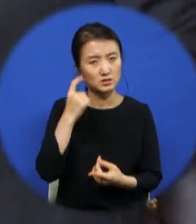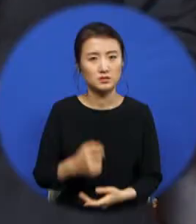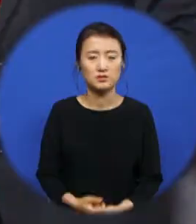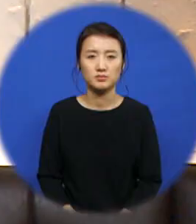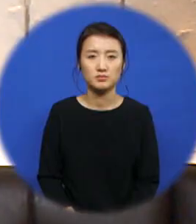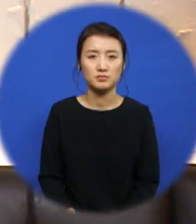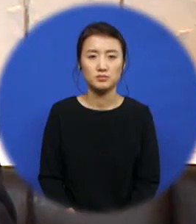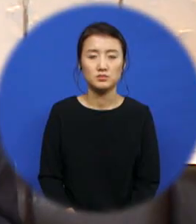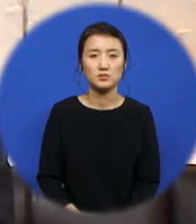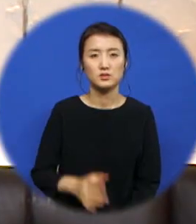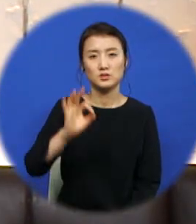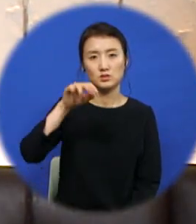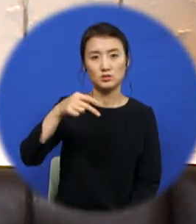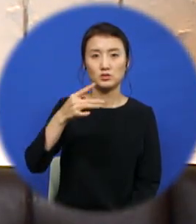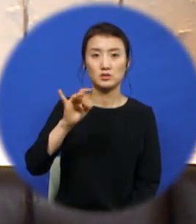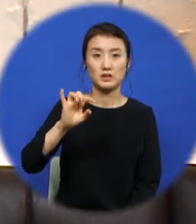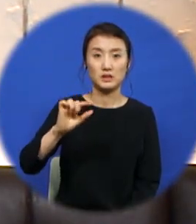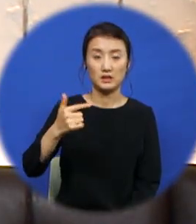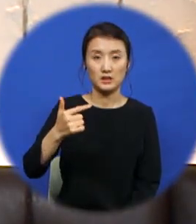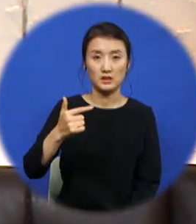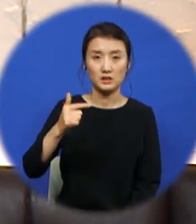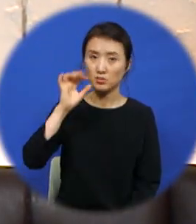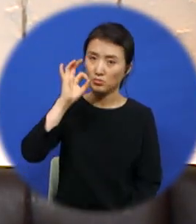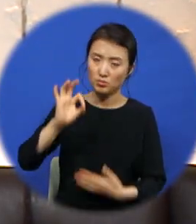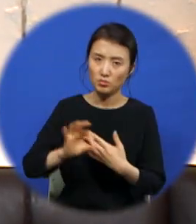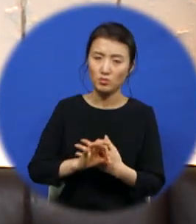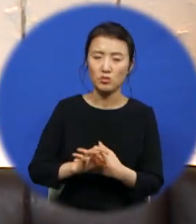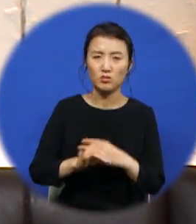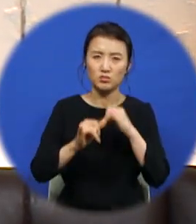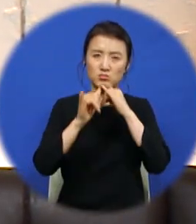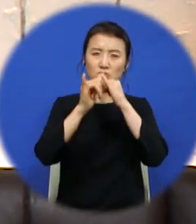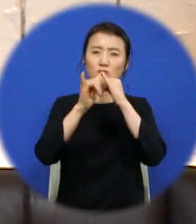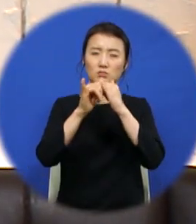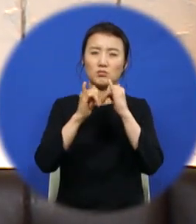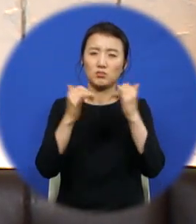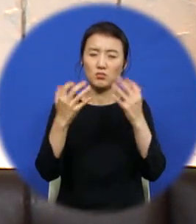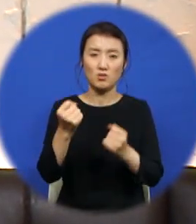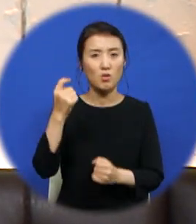유대인들 1 테스 왜 걸출한 인물이 많이 나오는 같습니까